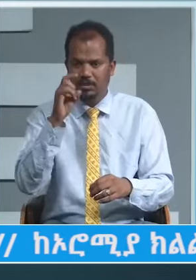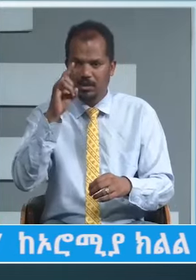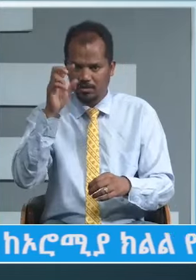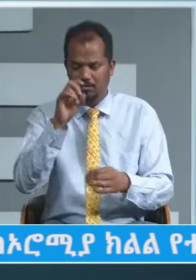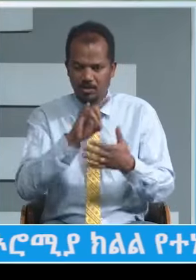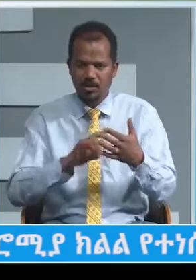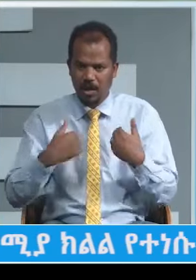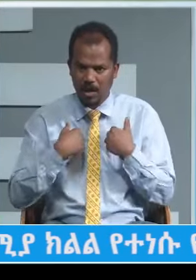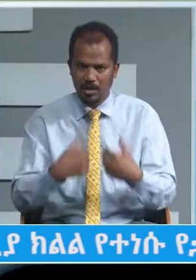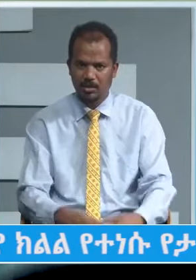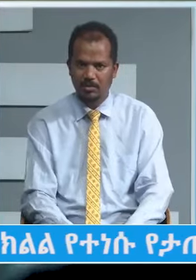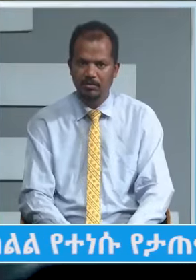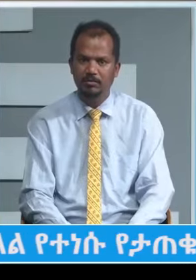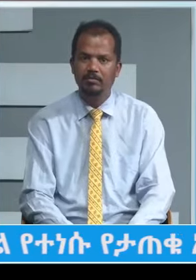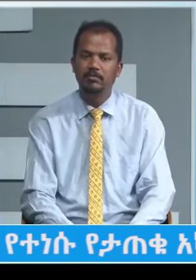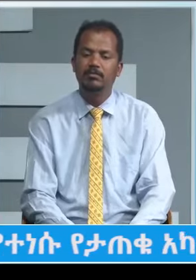አላት።